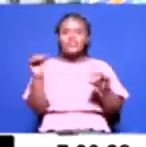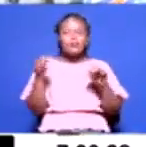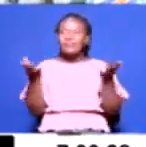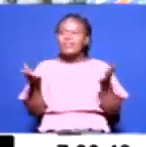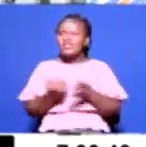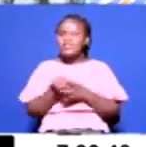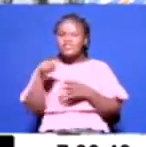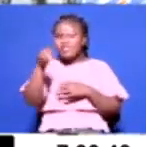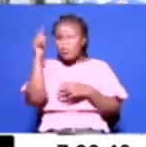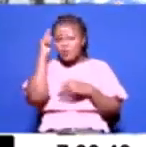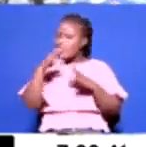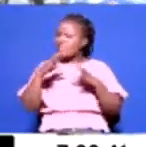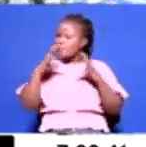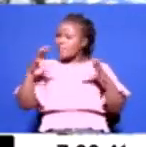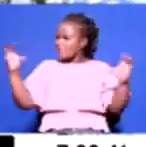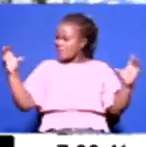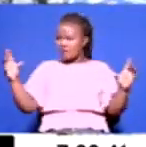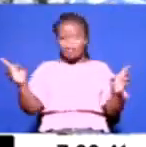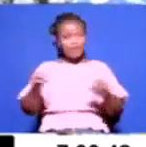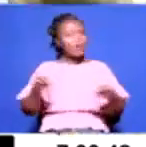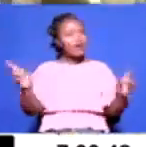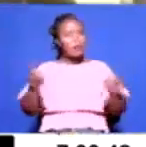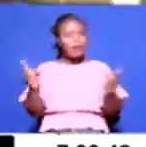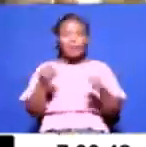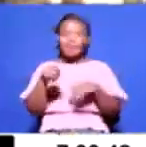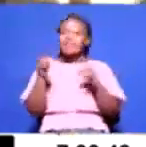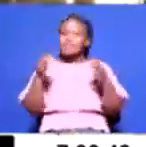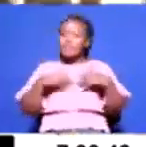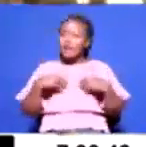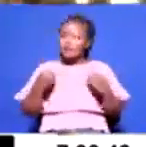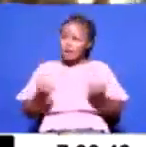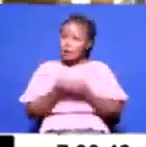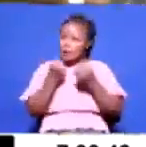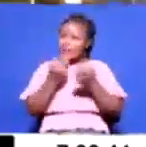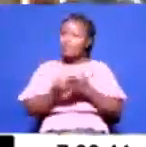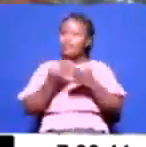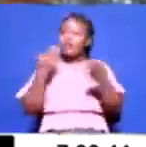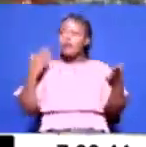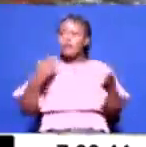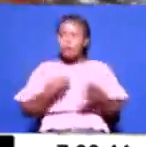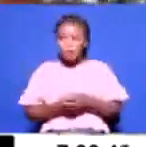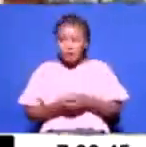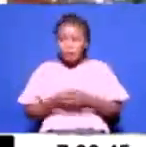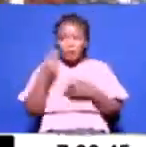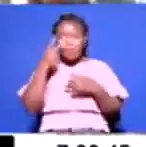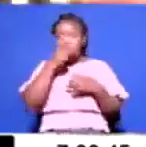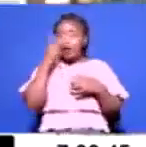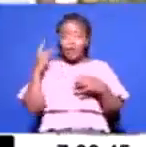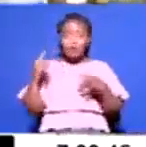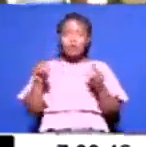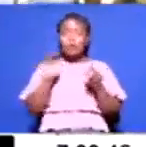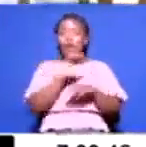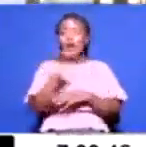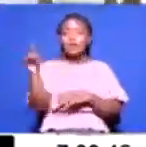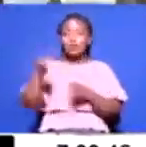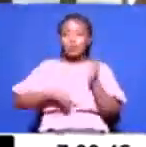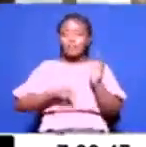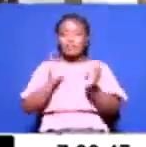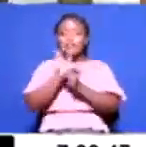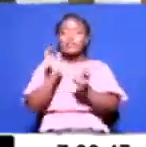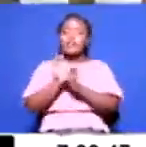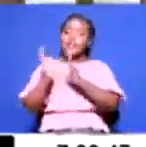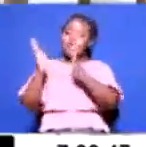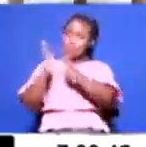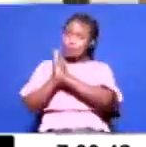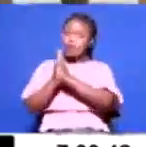it is not. It has happened before. Kiongozi huyo wa Wiper alimiza kanisa liombe taifa hili